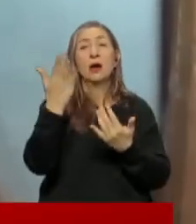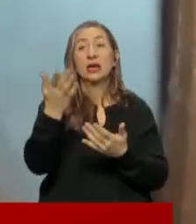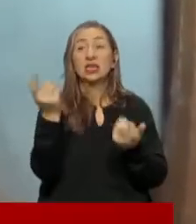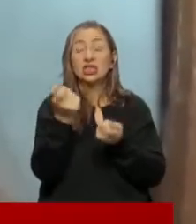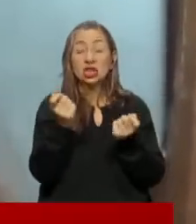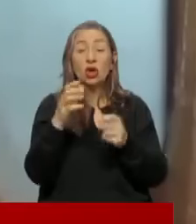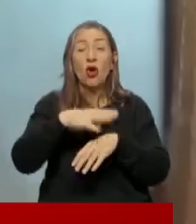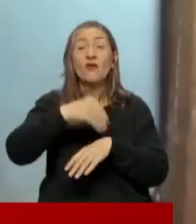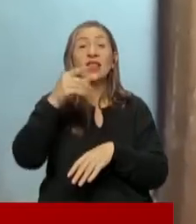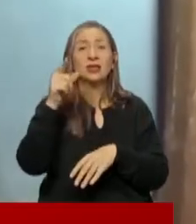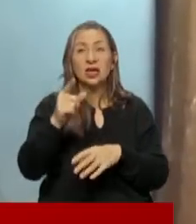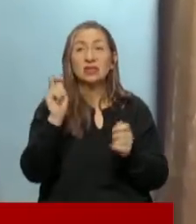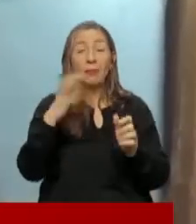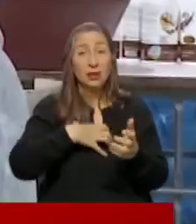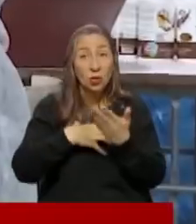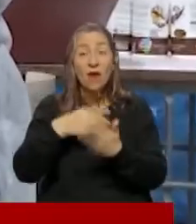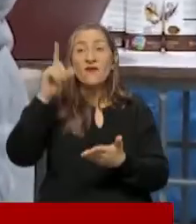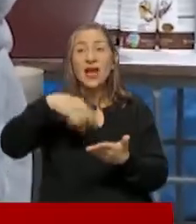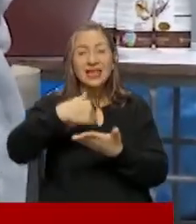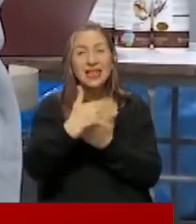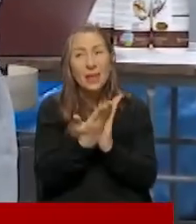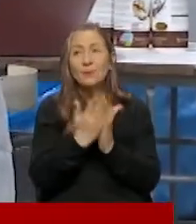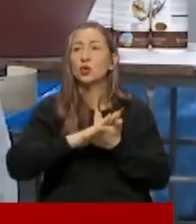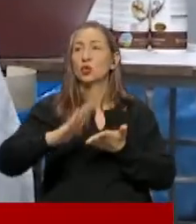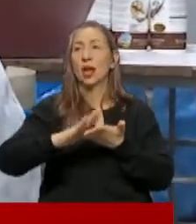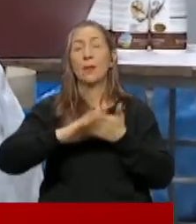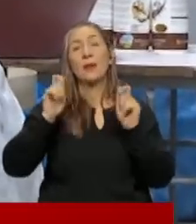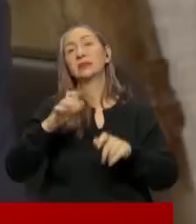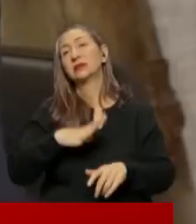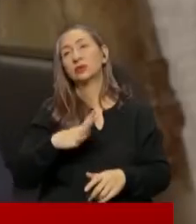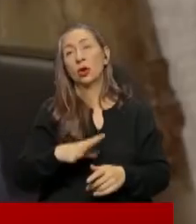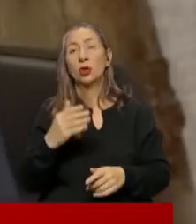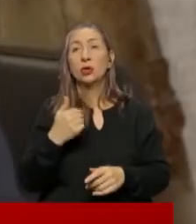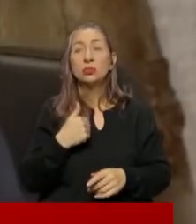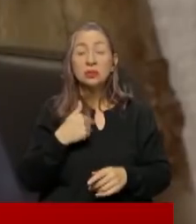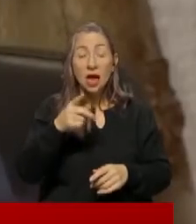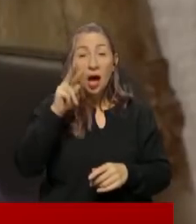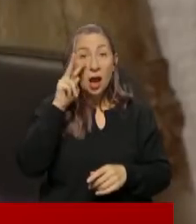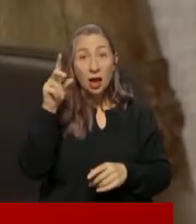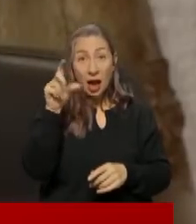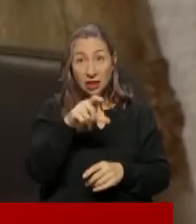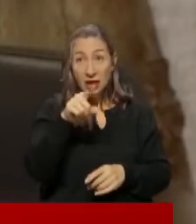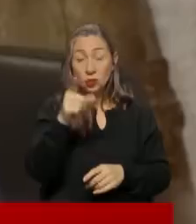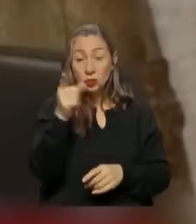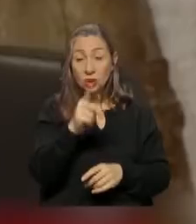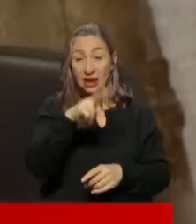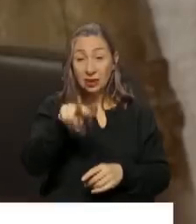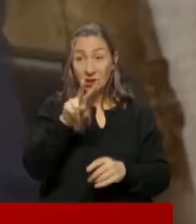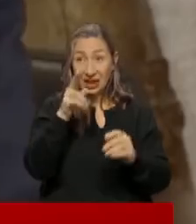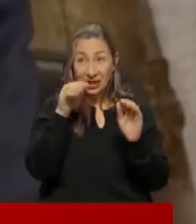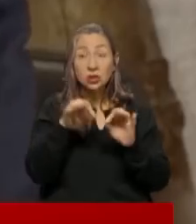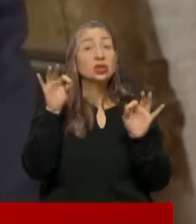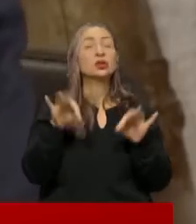İşçi konfederasyonları da, işverenler de vergi dilimlerinde düzenleme yapılmasını istiyor. Biz zaman Aralık ayında %27'ye